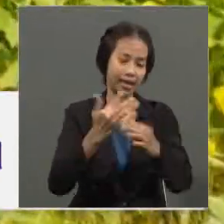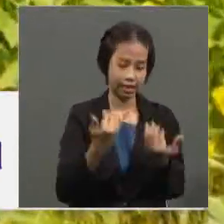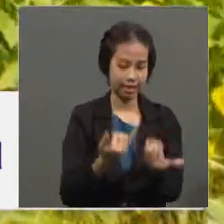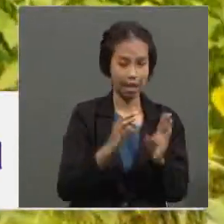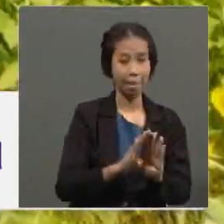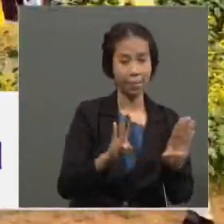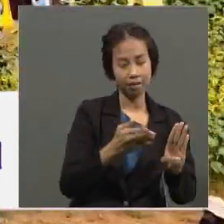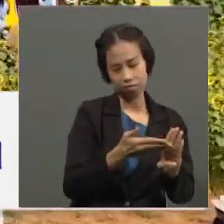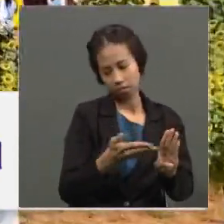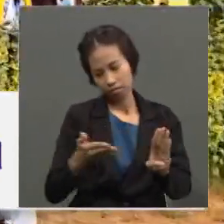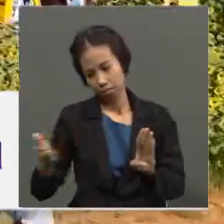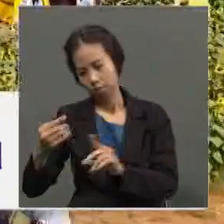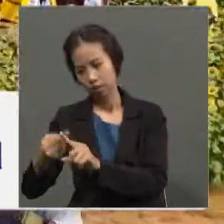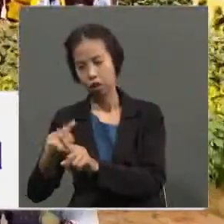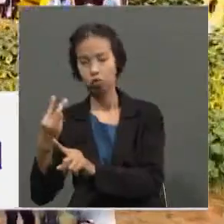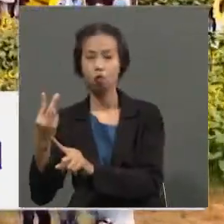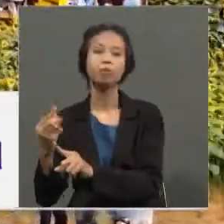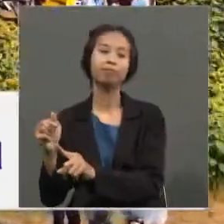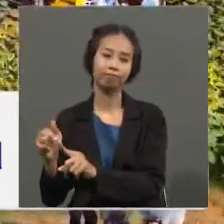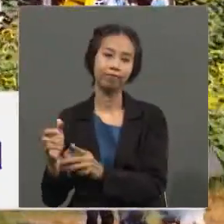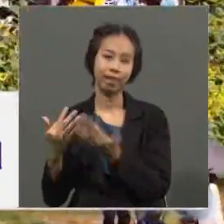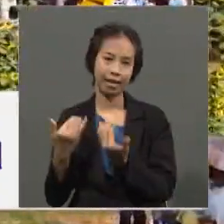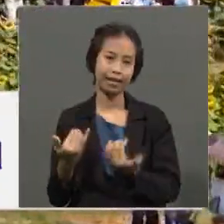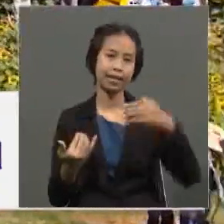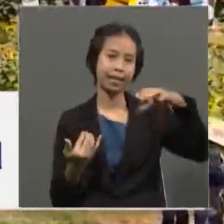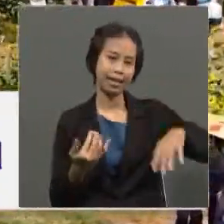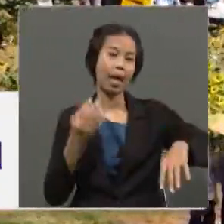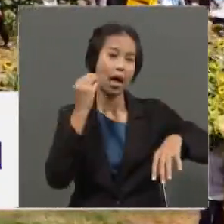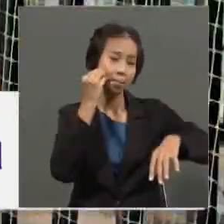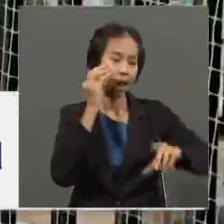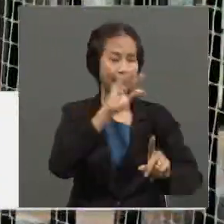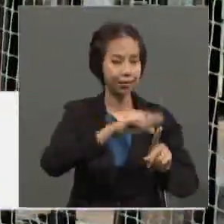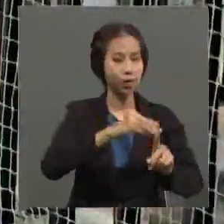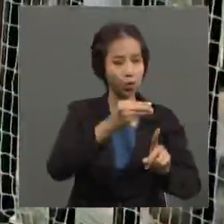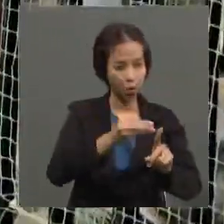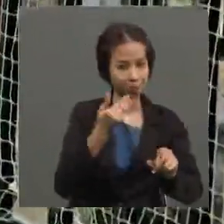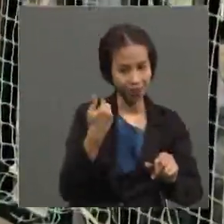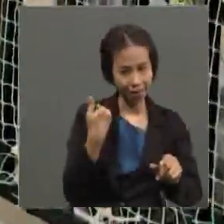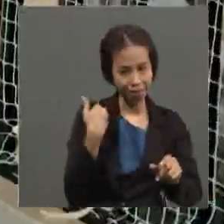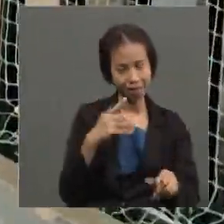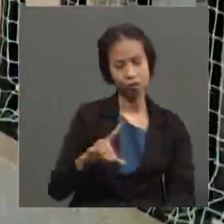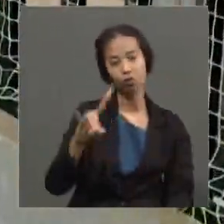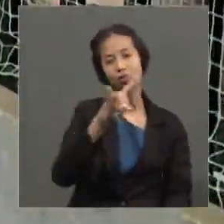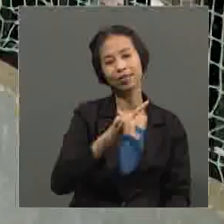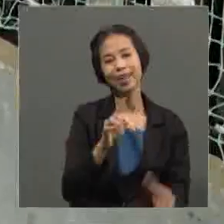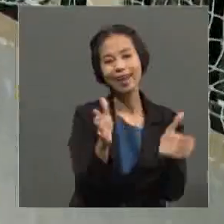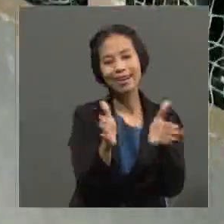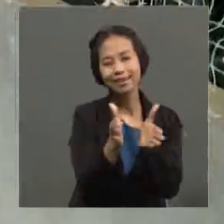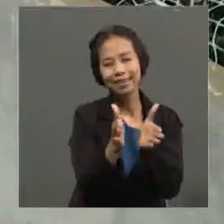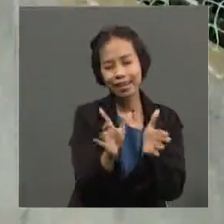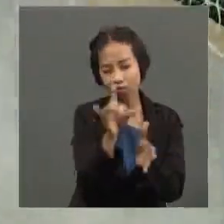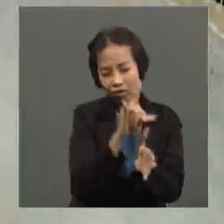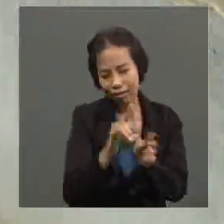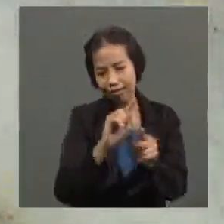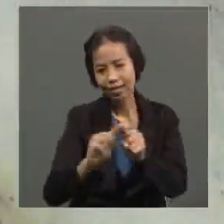กุมภาพันธ์ปีหน้าค่ะที่บ้านกล้วยและไข่แห่งนี้ยังมีโซนมินิซูจัดเป็นสวนสัตว์ขนาดเล็ก